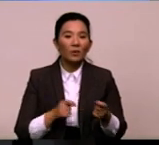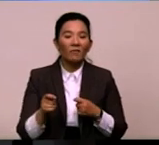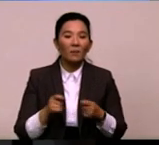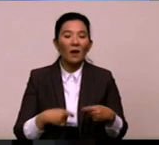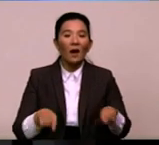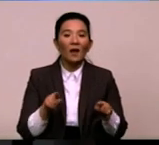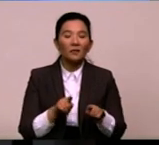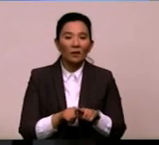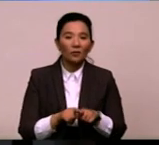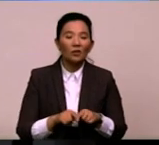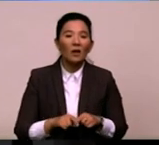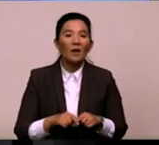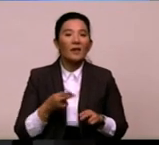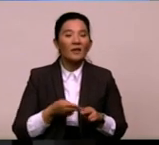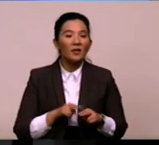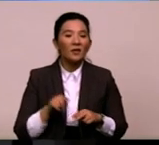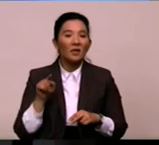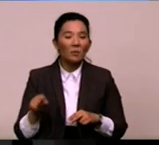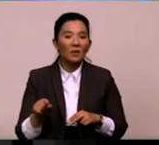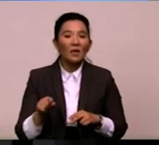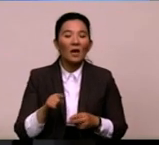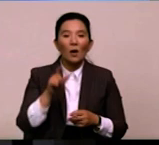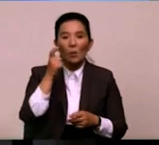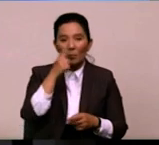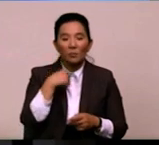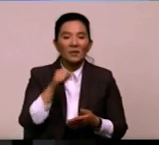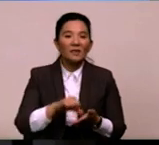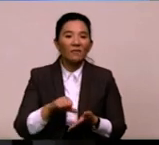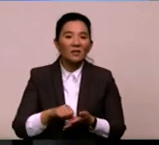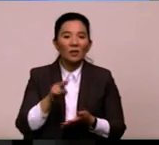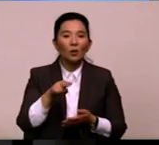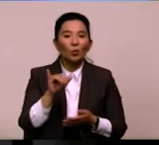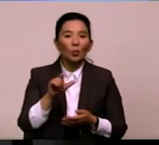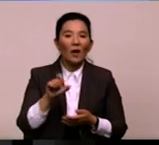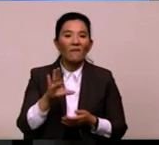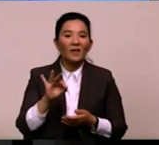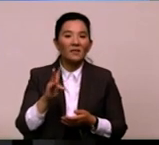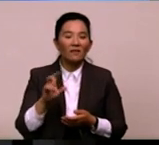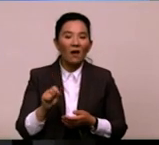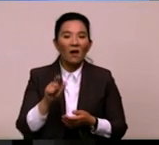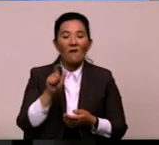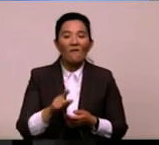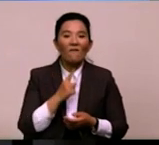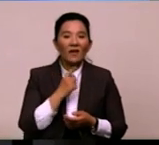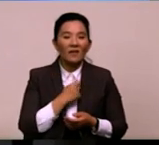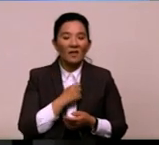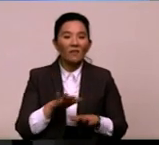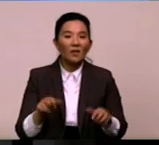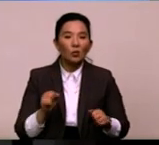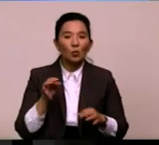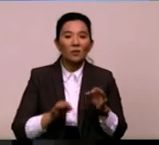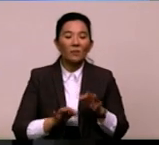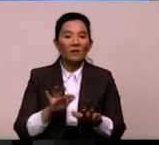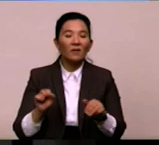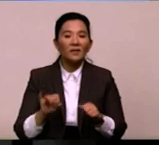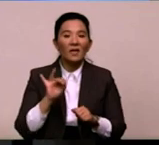а также именно представители духовенства. Военная власть, судебная власть,